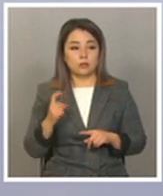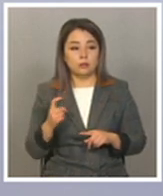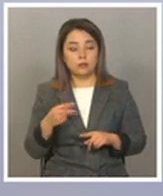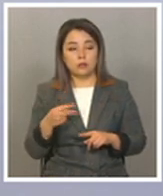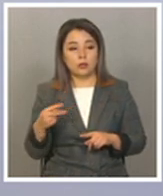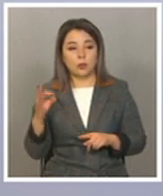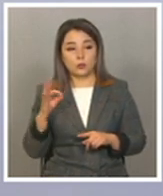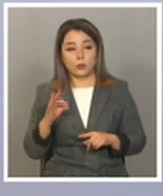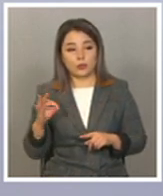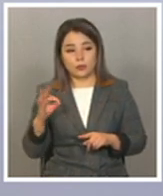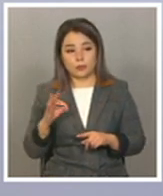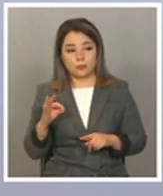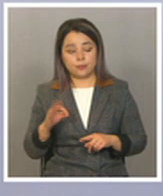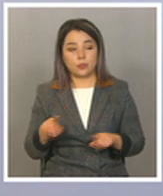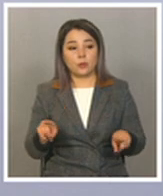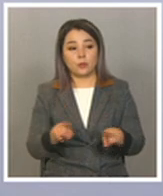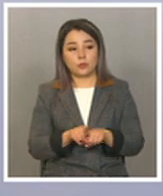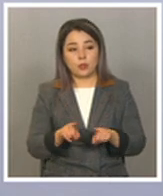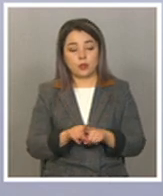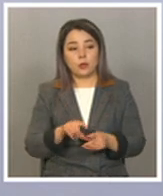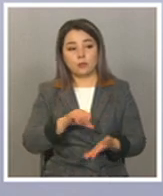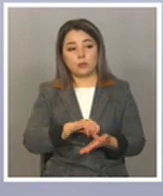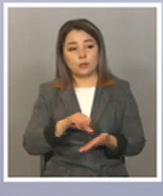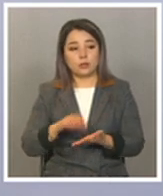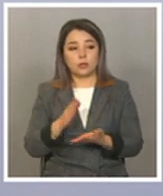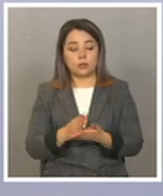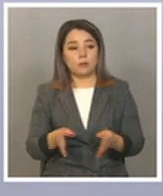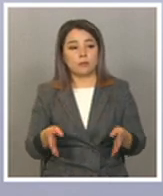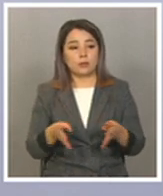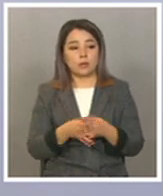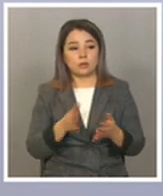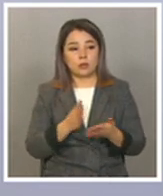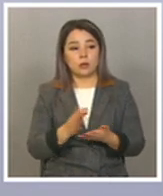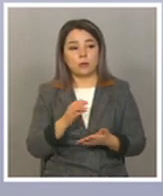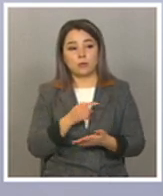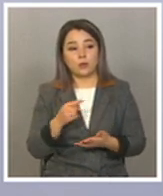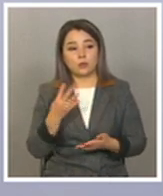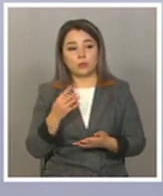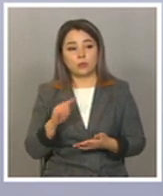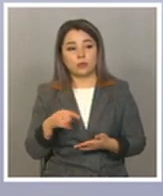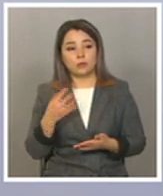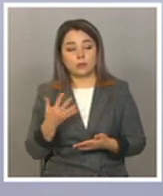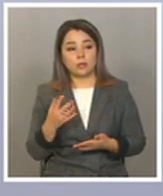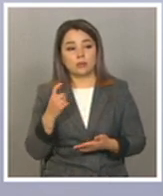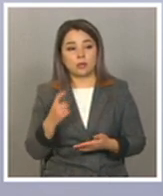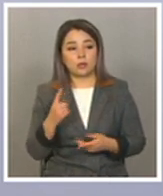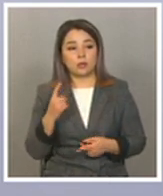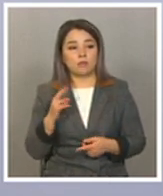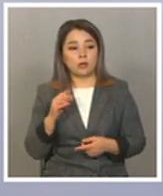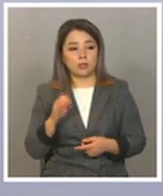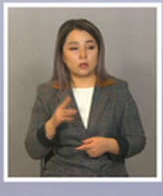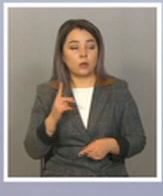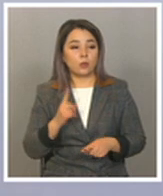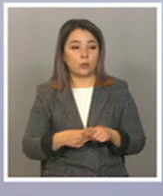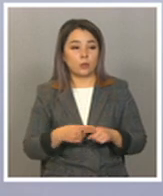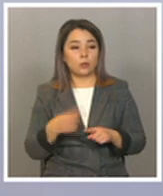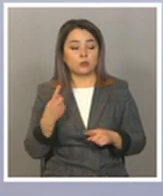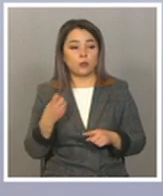тең 0-ге. Ұқсас мүшелерін біріктірейік. Минус 4,5x квадрат